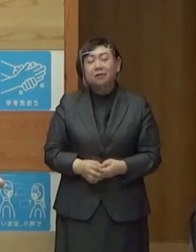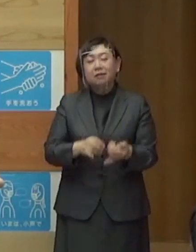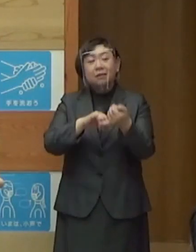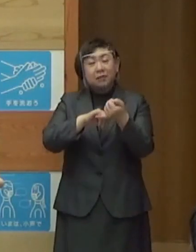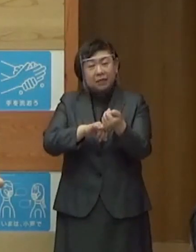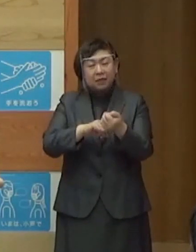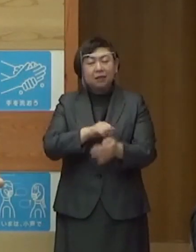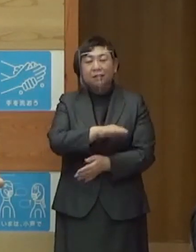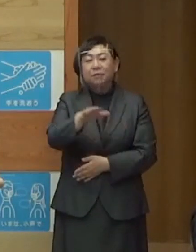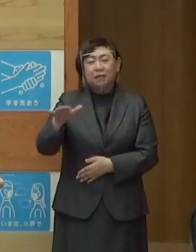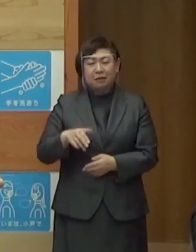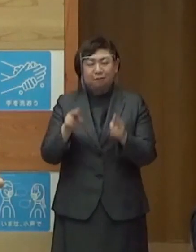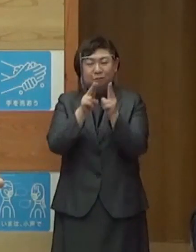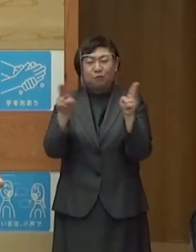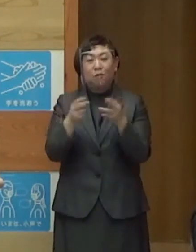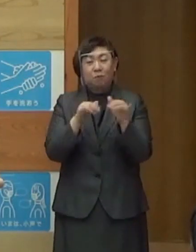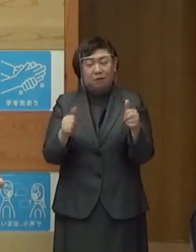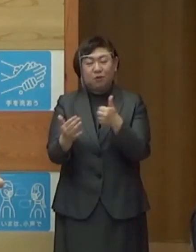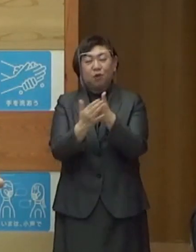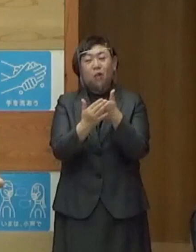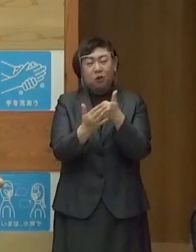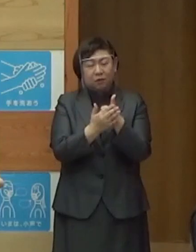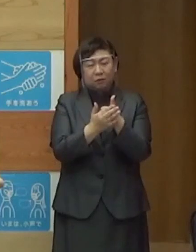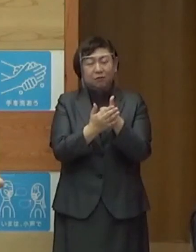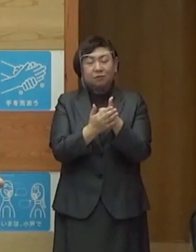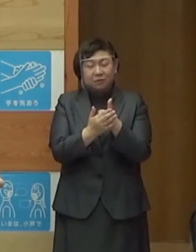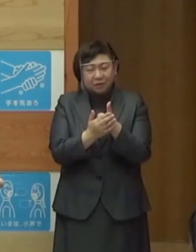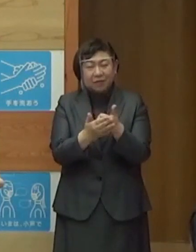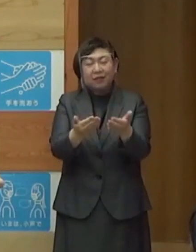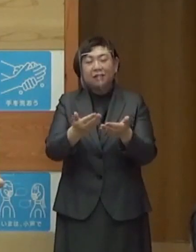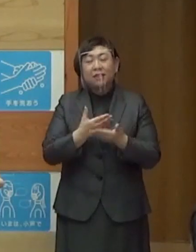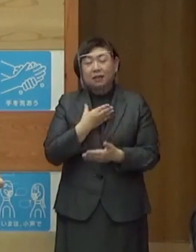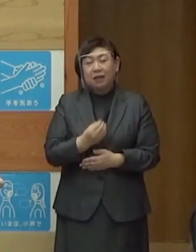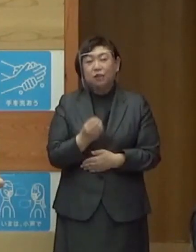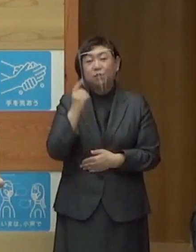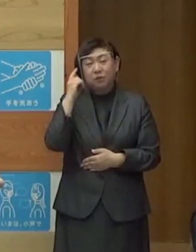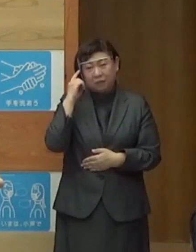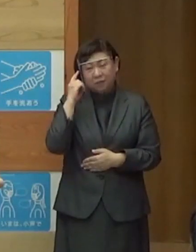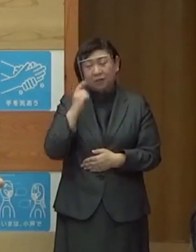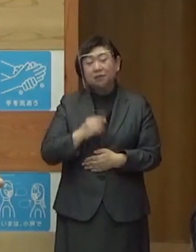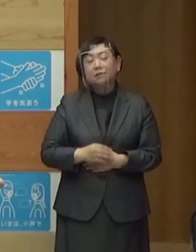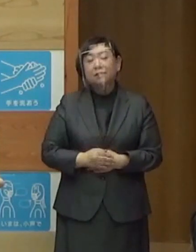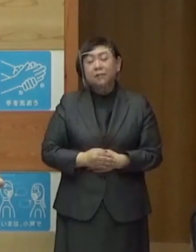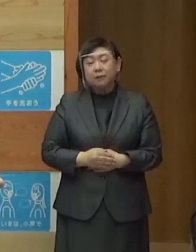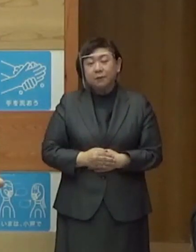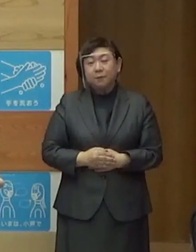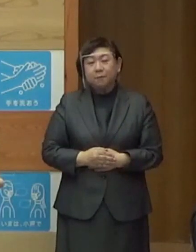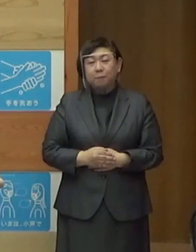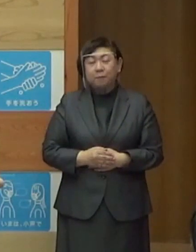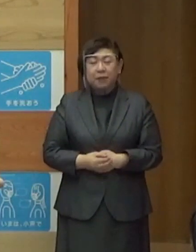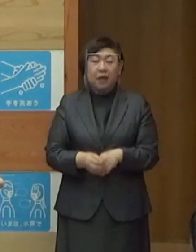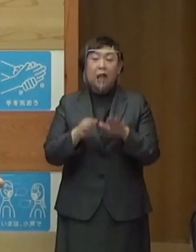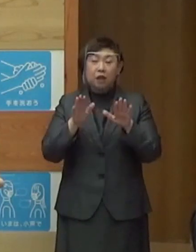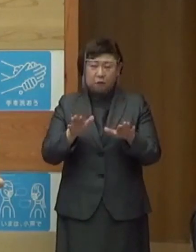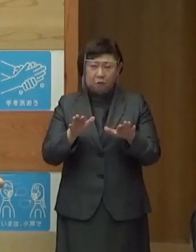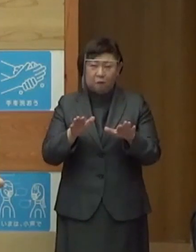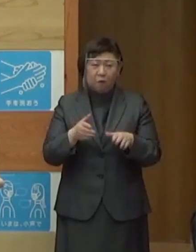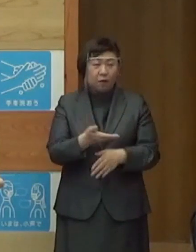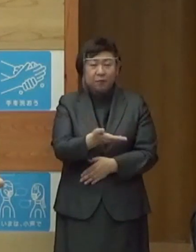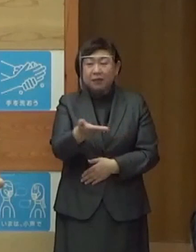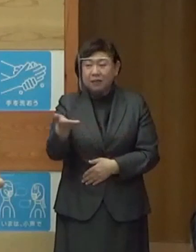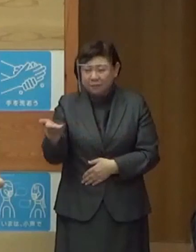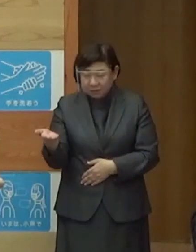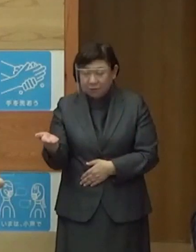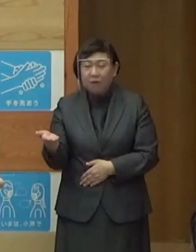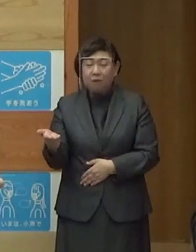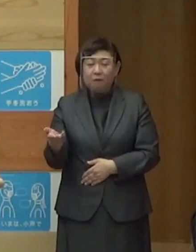ぜひ道民の皆様にご協力お力添えいただければと思ってます。そして今日マスコミの皆